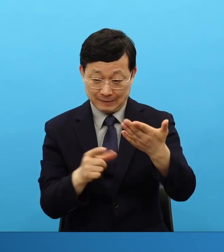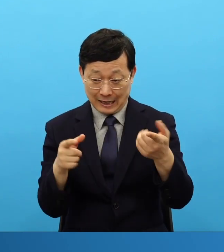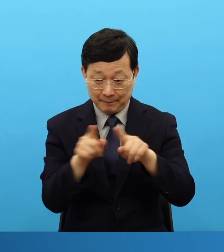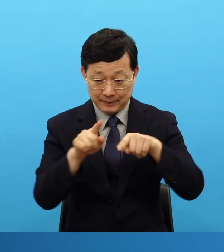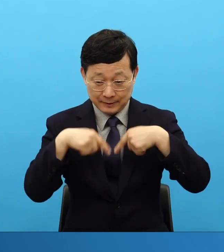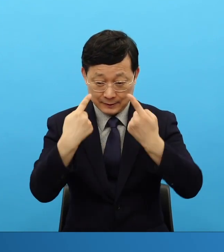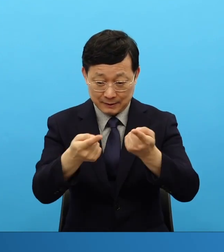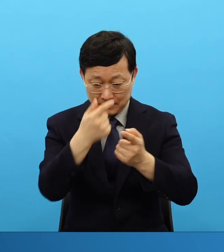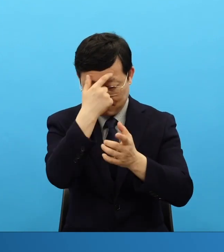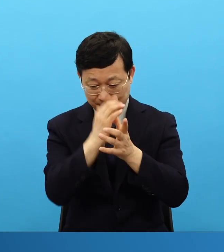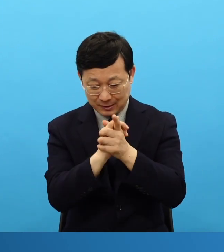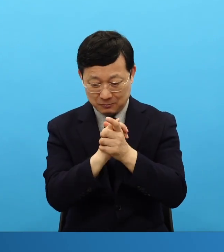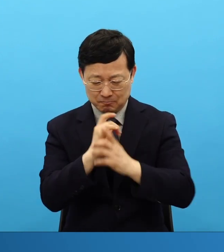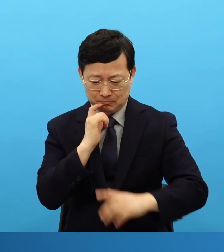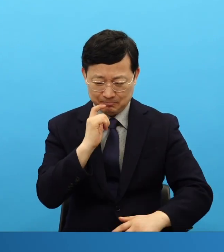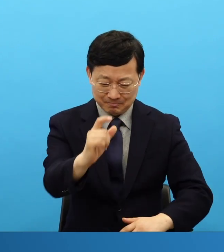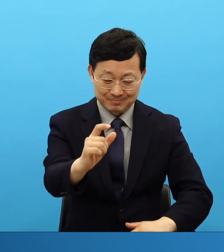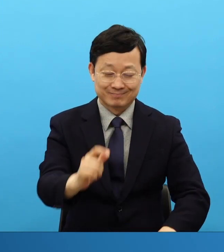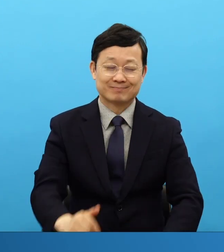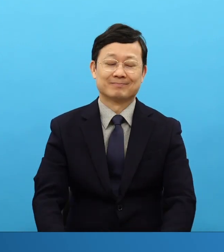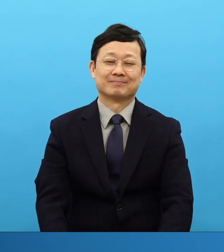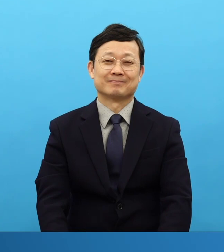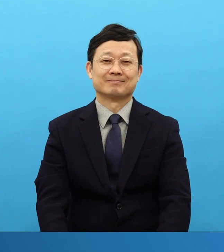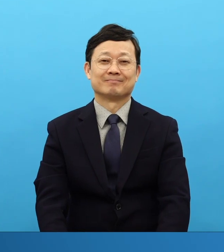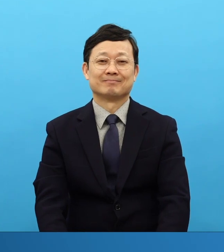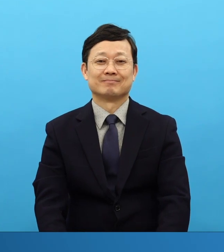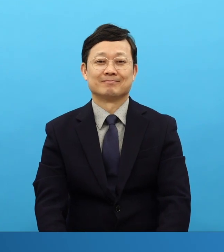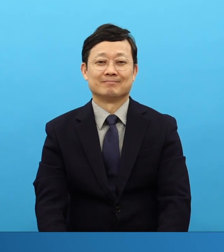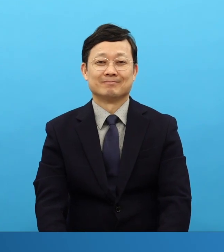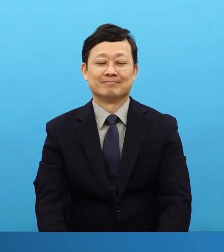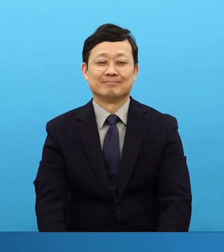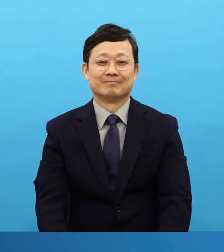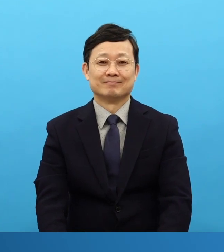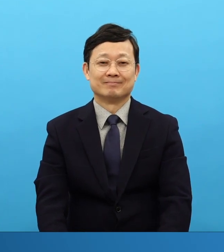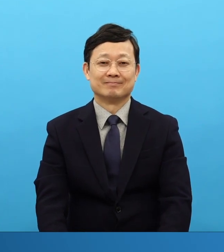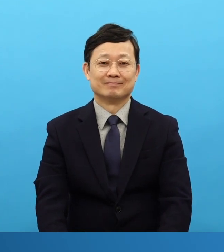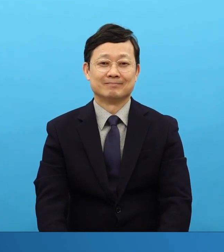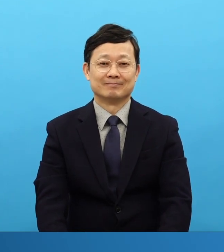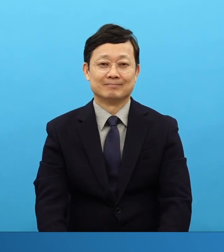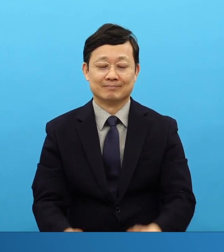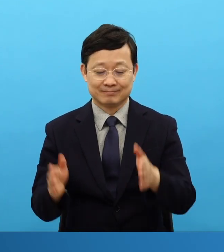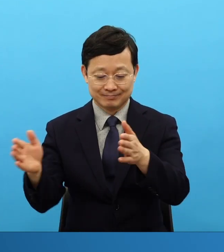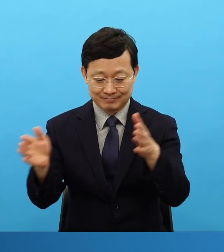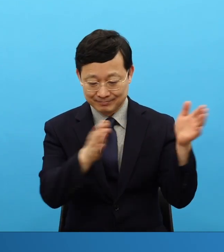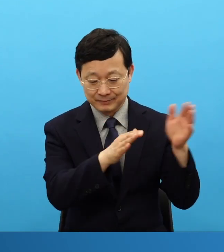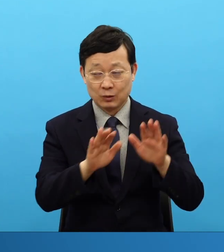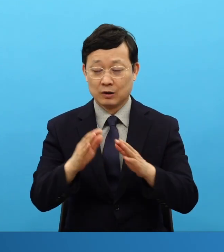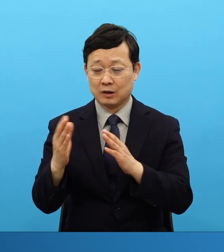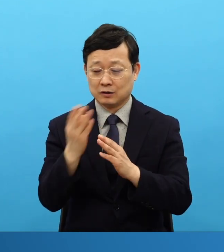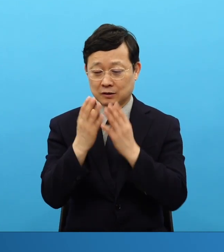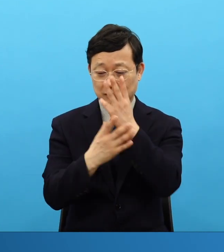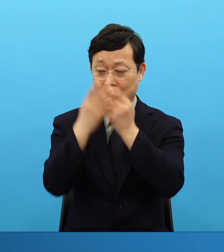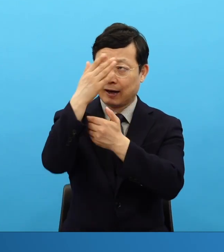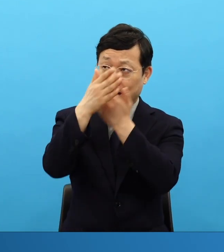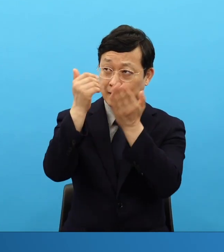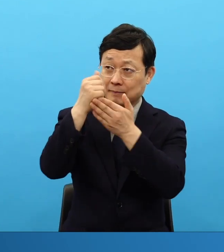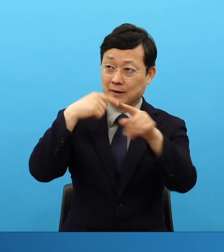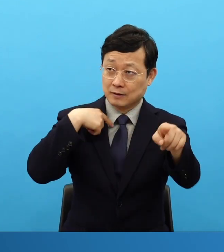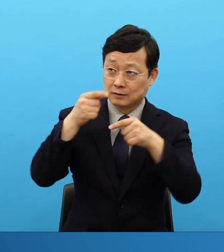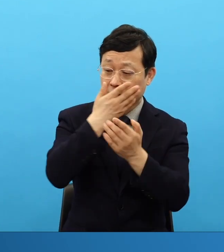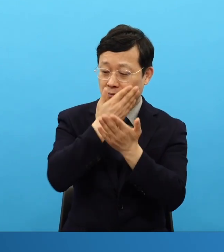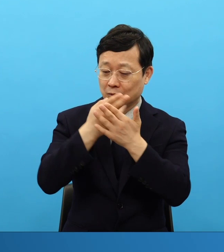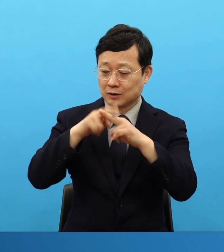また、サミットタイムの時間には 100の 祈りの 대목을 持って 전신도가 온라인에 참가をしています. 이 시간 통하여 성삼위 하나님의 역사와 보좌의